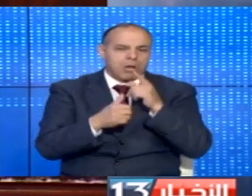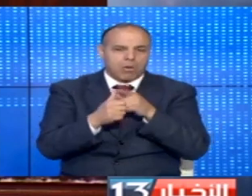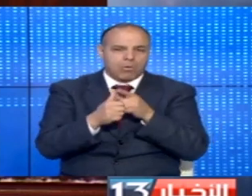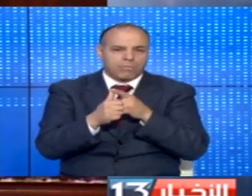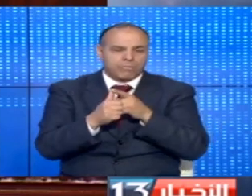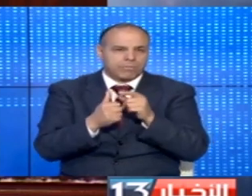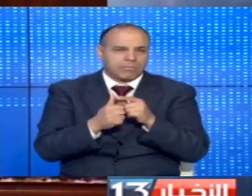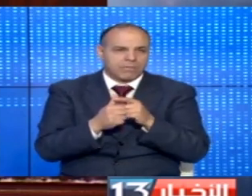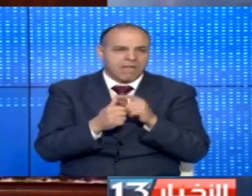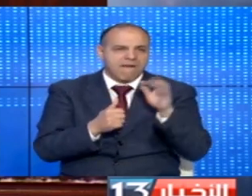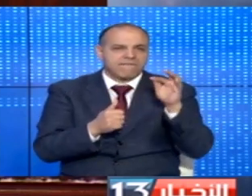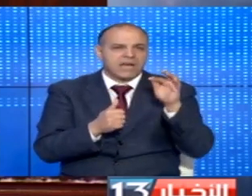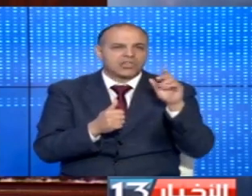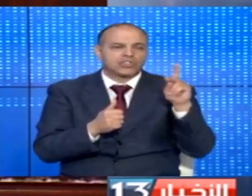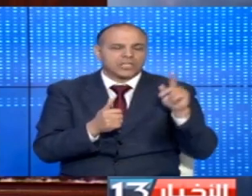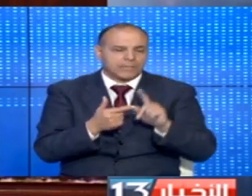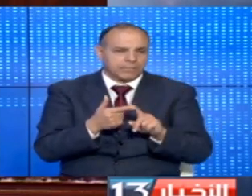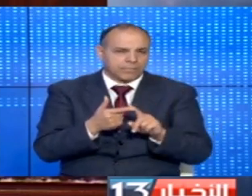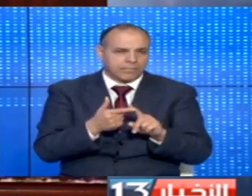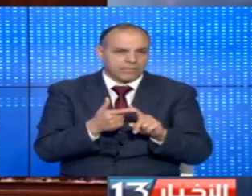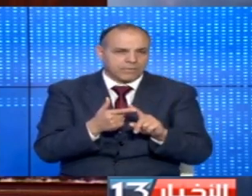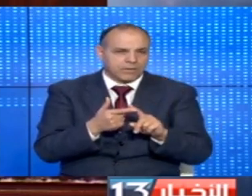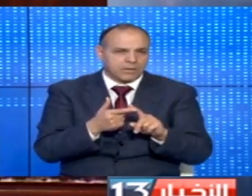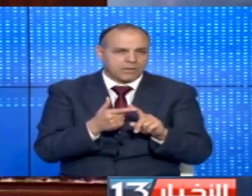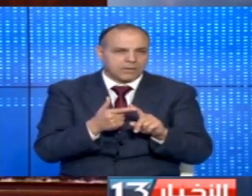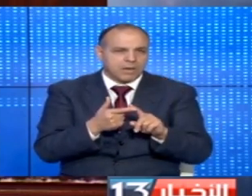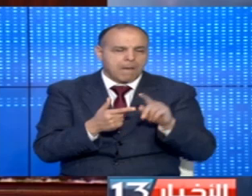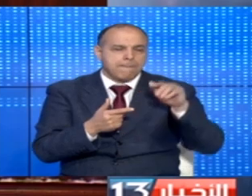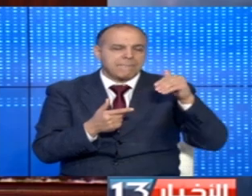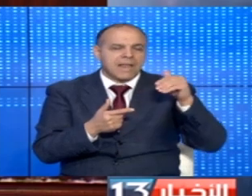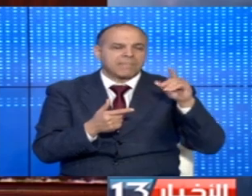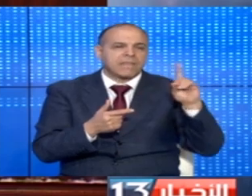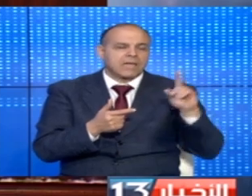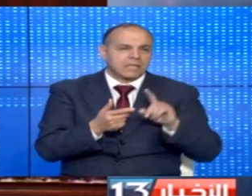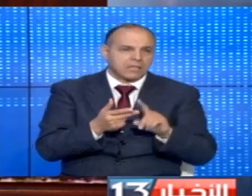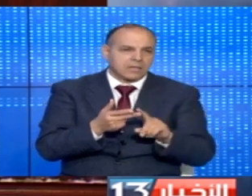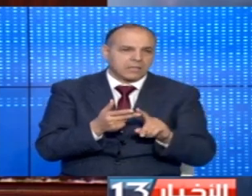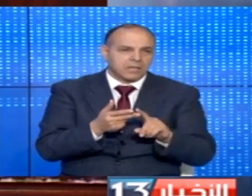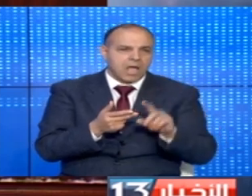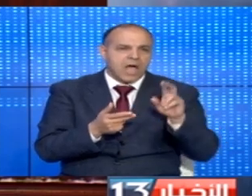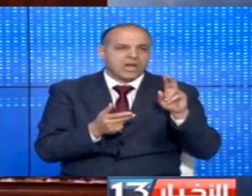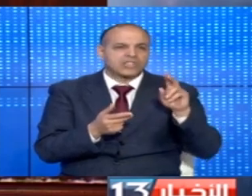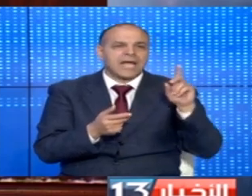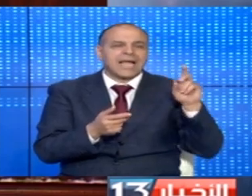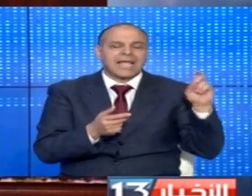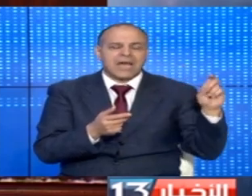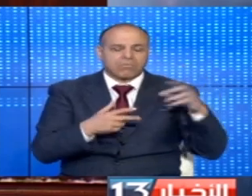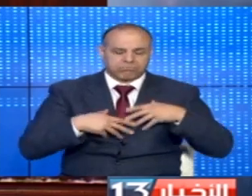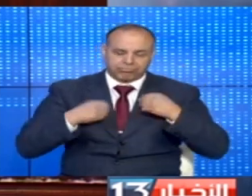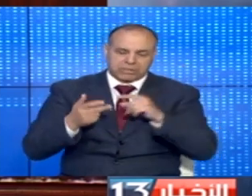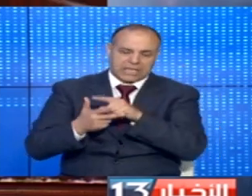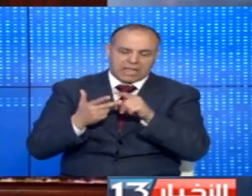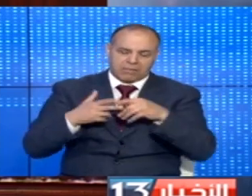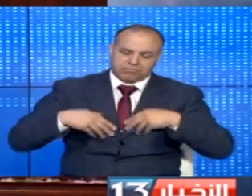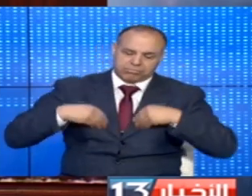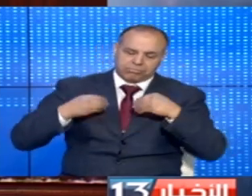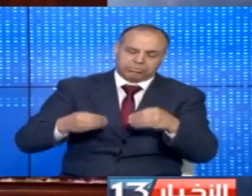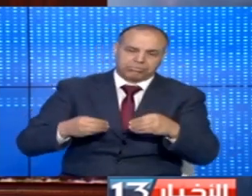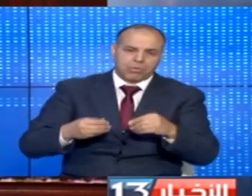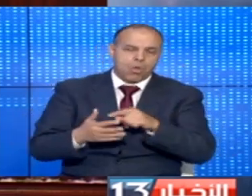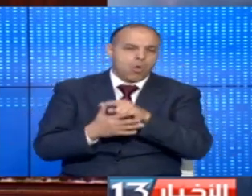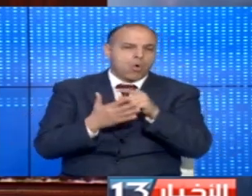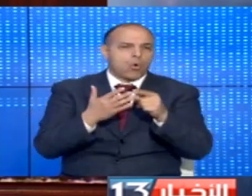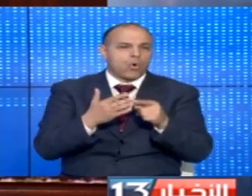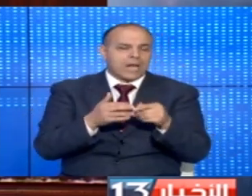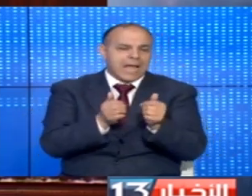الاخر الشيوخي وميلاد بندا لي وراشد الاخيره واثر هذه الاستقاله الوزراء عدد